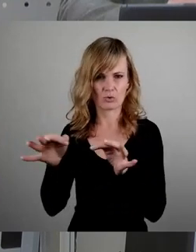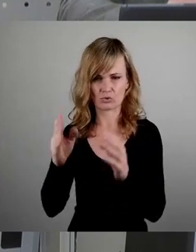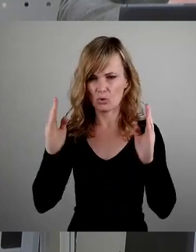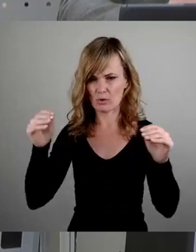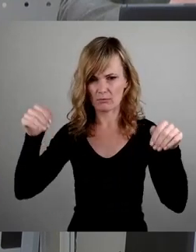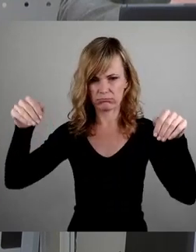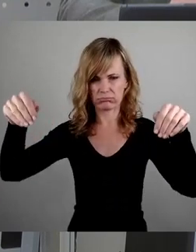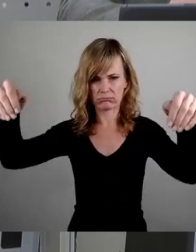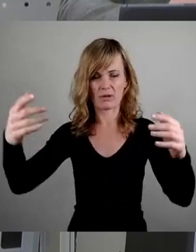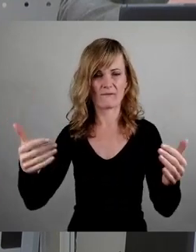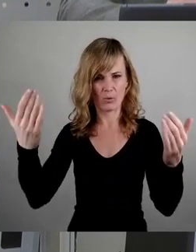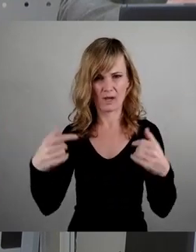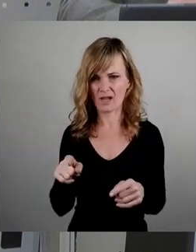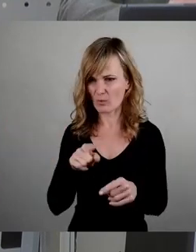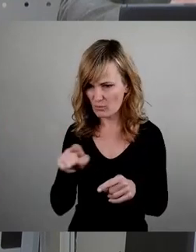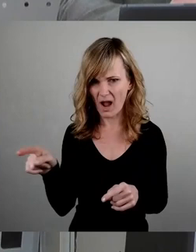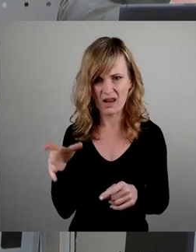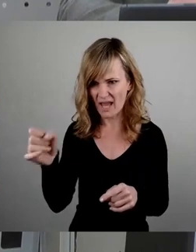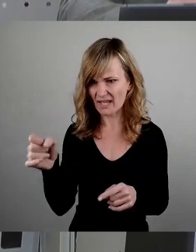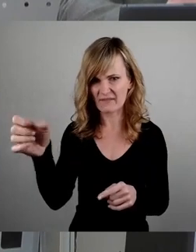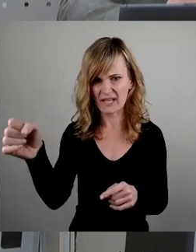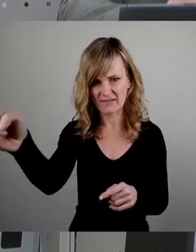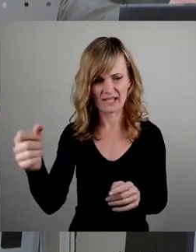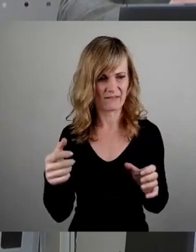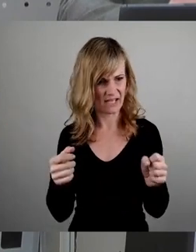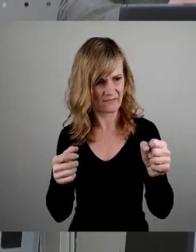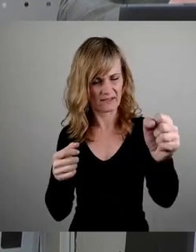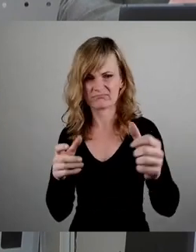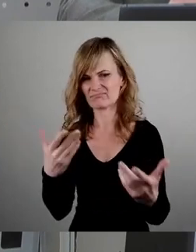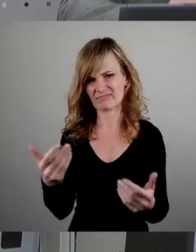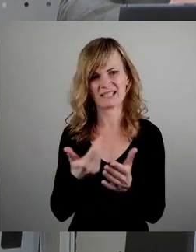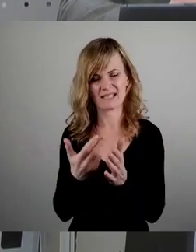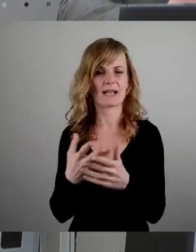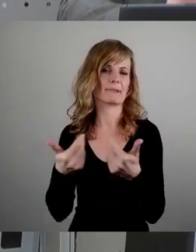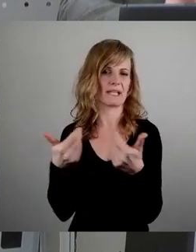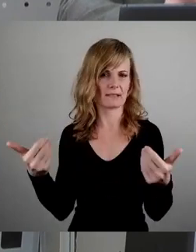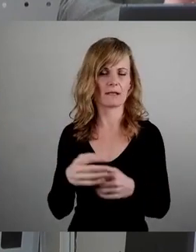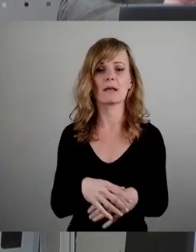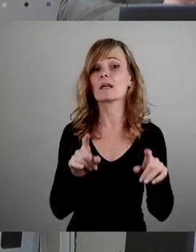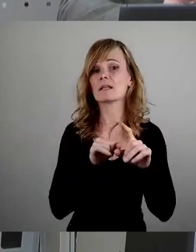Grundstückeingriffen vorher. Deswegen wollten wir das trennen. Zum Thema Parkhaus hatte ich schon gesprochen.